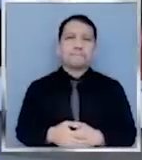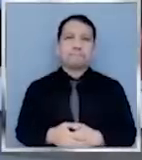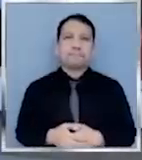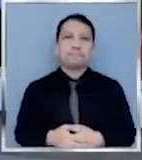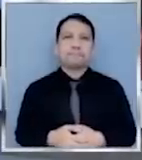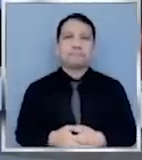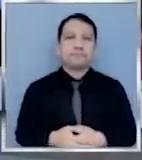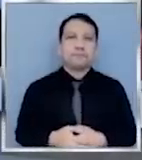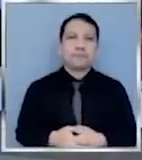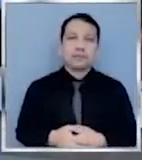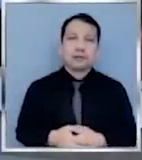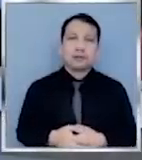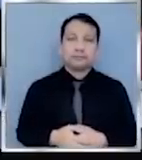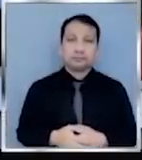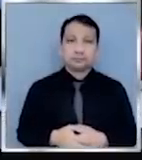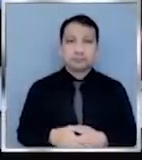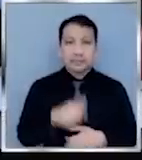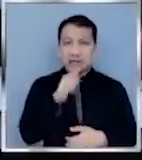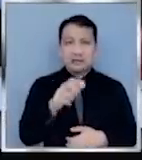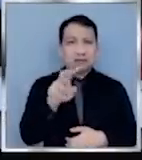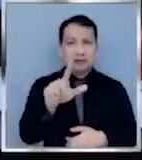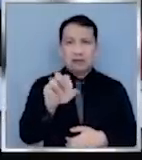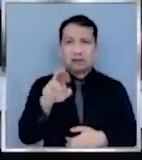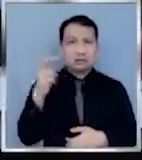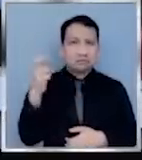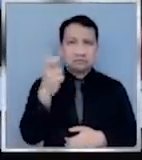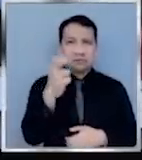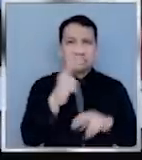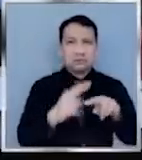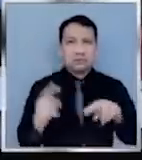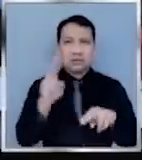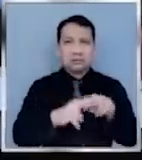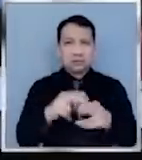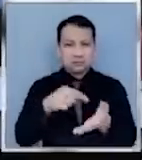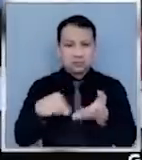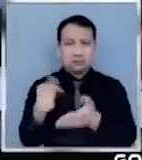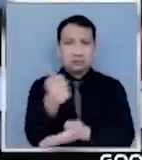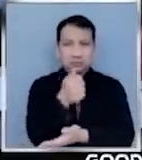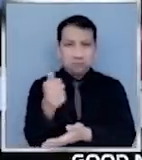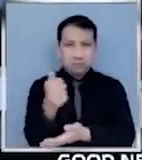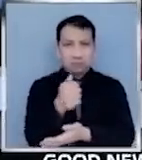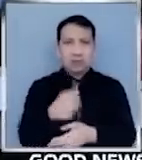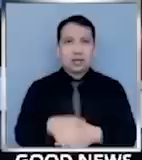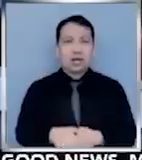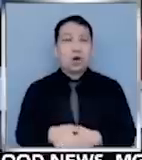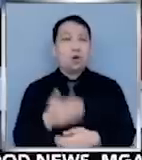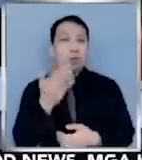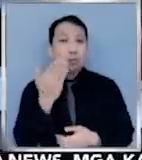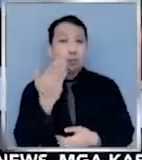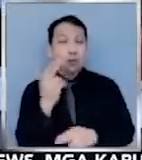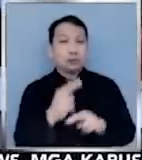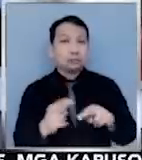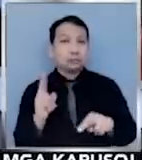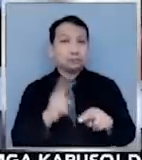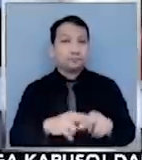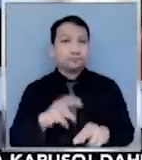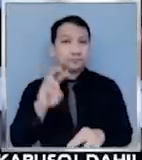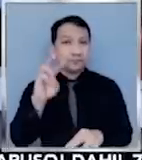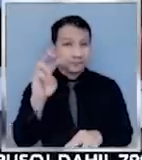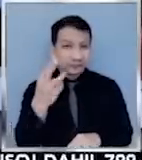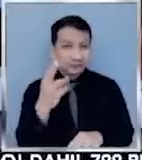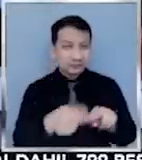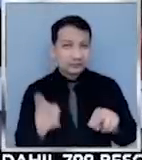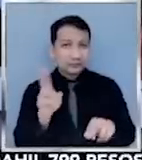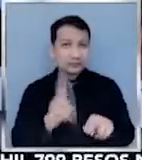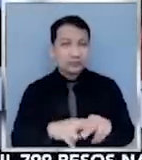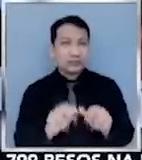Hindi lang po sa LRT 1 at 2 may nakaambang taas pasahe. Humihirit din kasi ng hanggang 6 na pisong taas pasahe